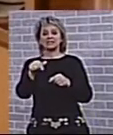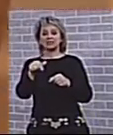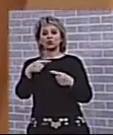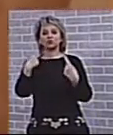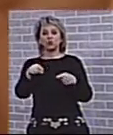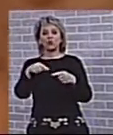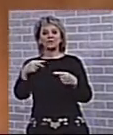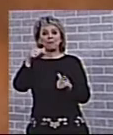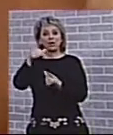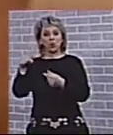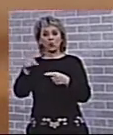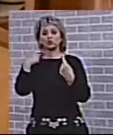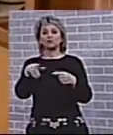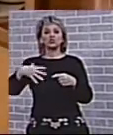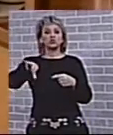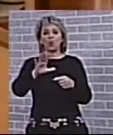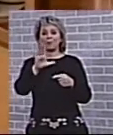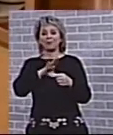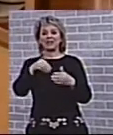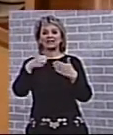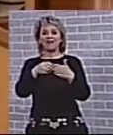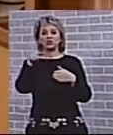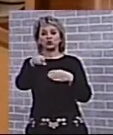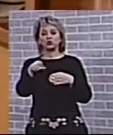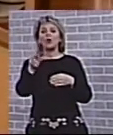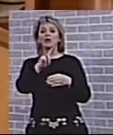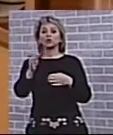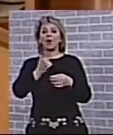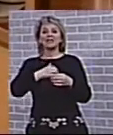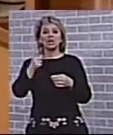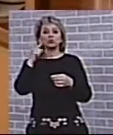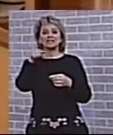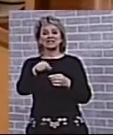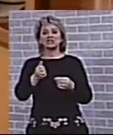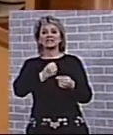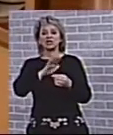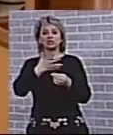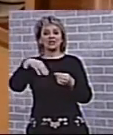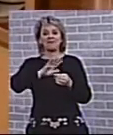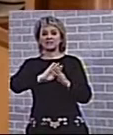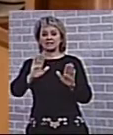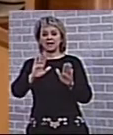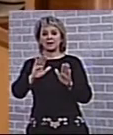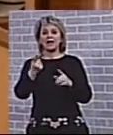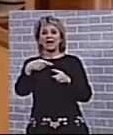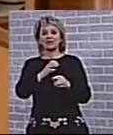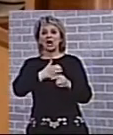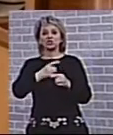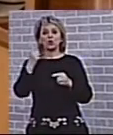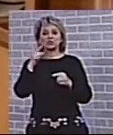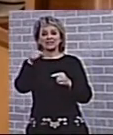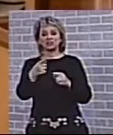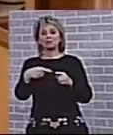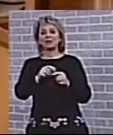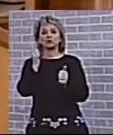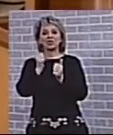Здесь другой совершенно подход, и все было доведено тем, кто хотел услышать. К сожалению, не все этого хотели услышать,